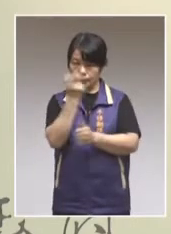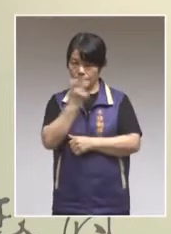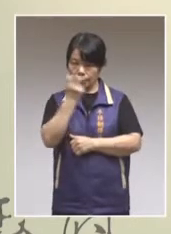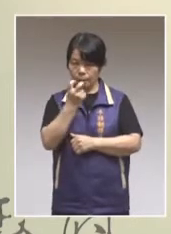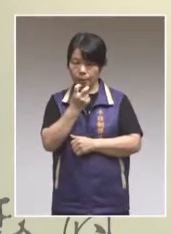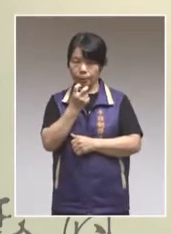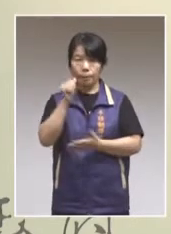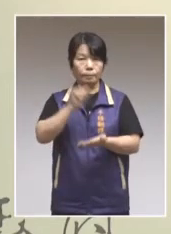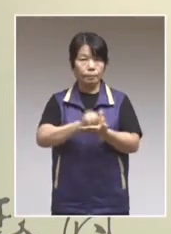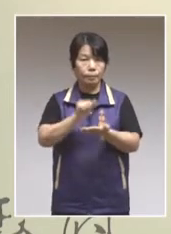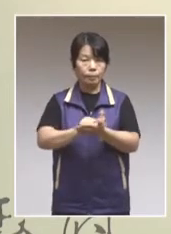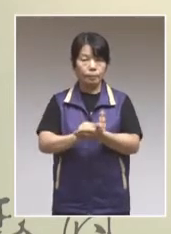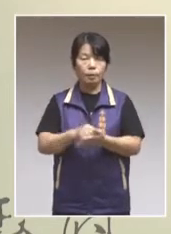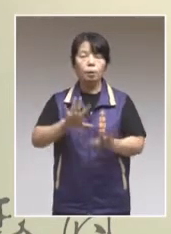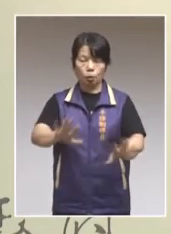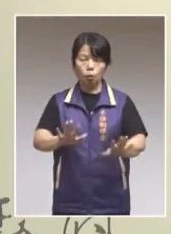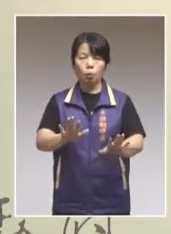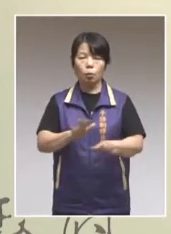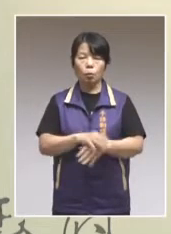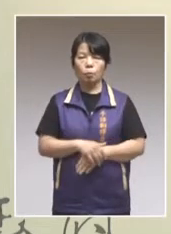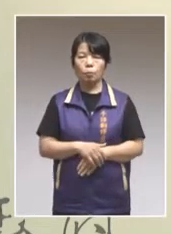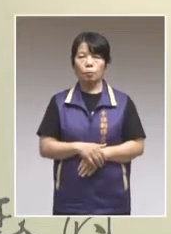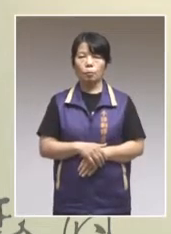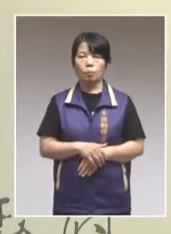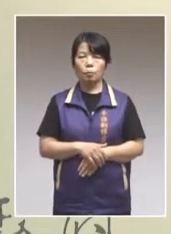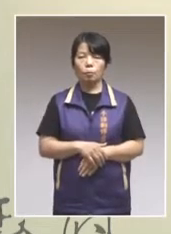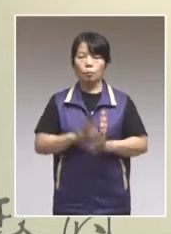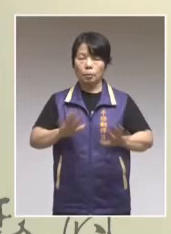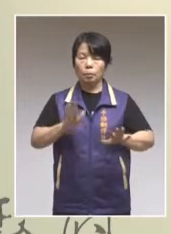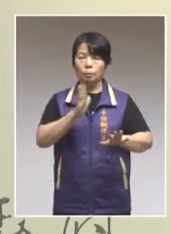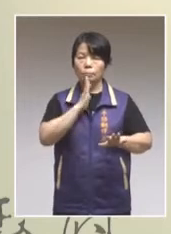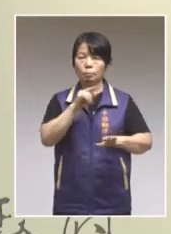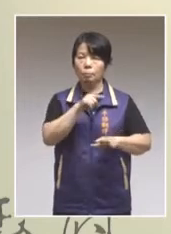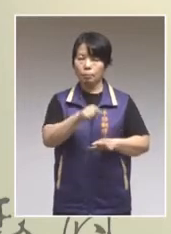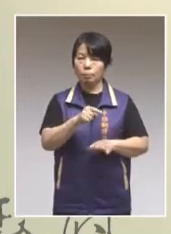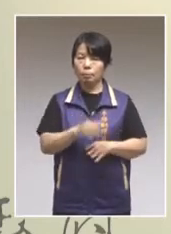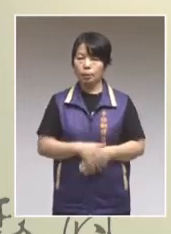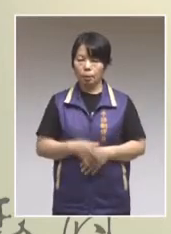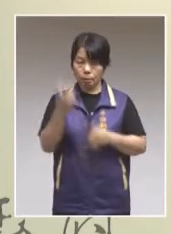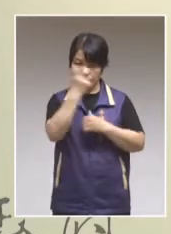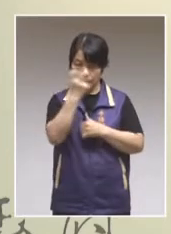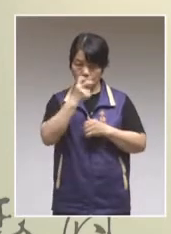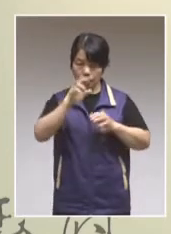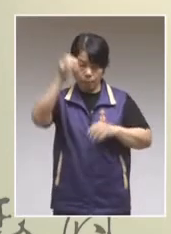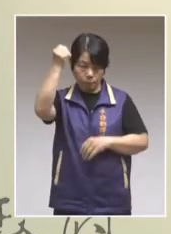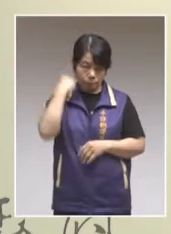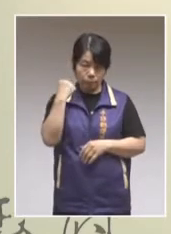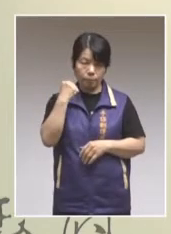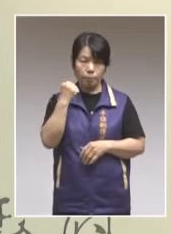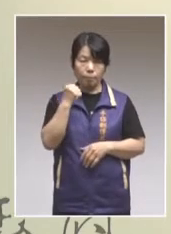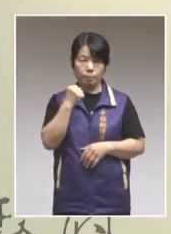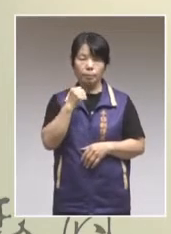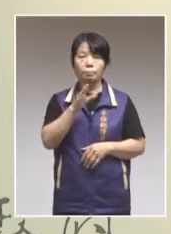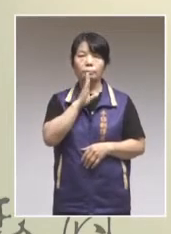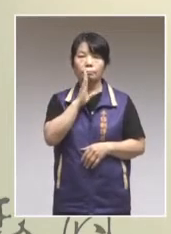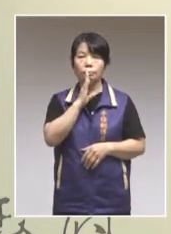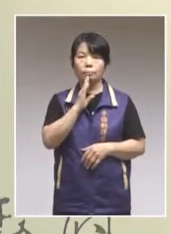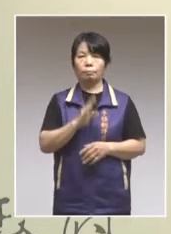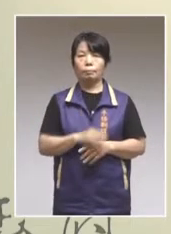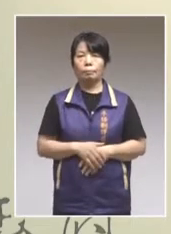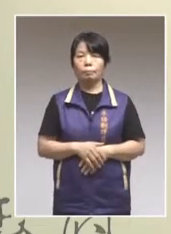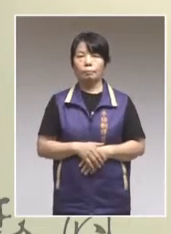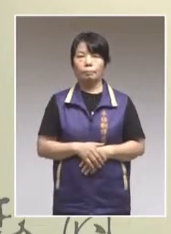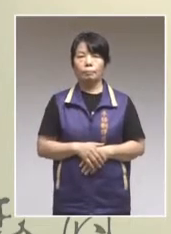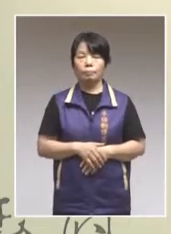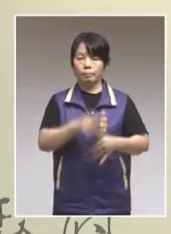检验的结果随时都会有更动，也就是说今天他也许在采检的早上是属于这个采